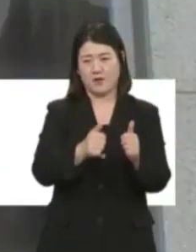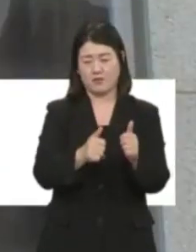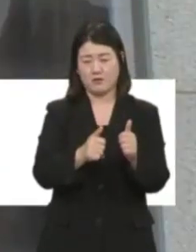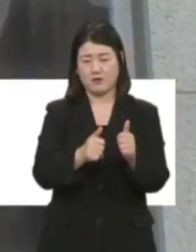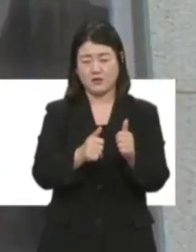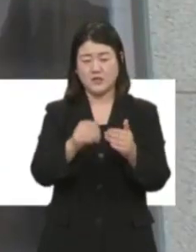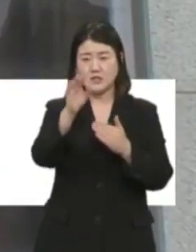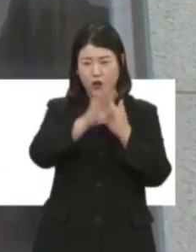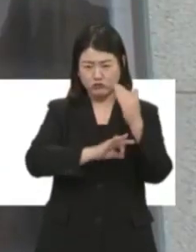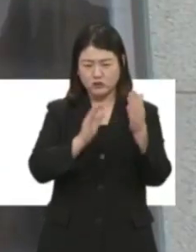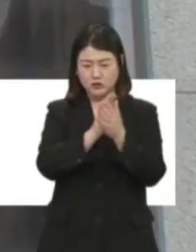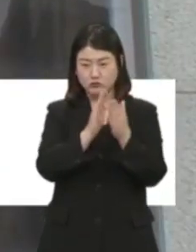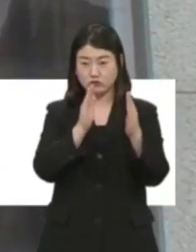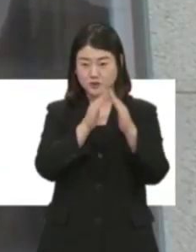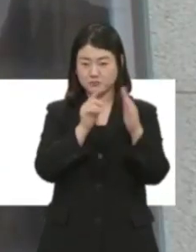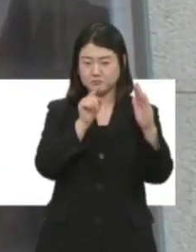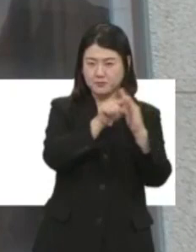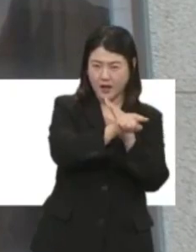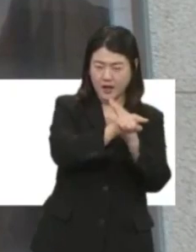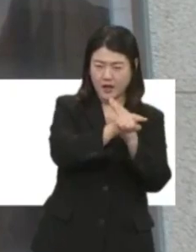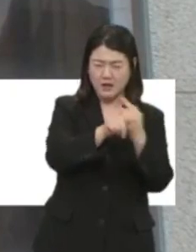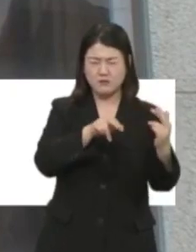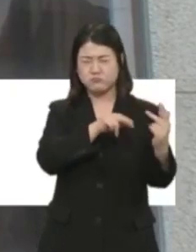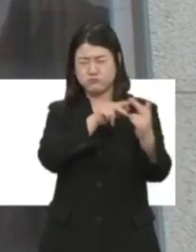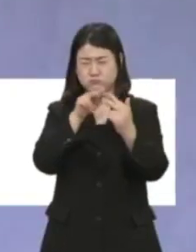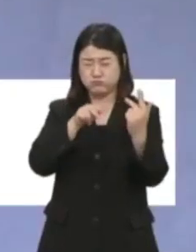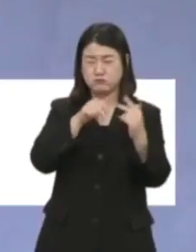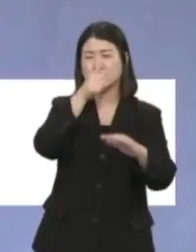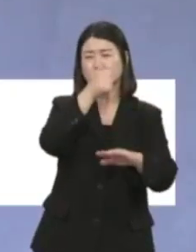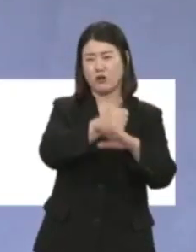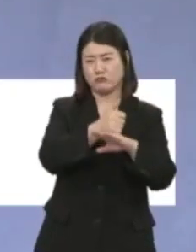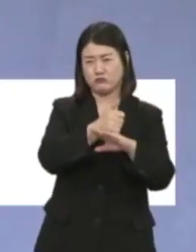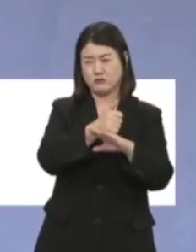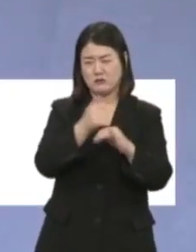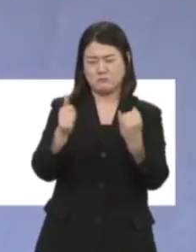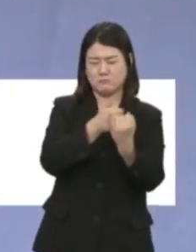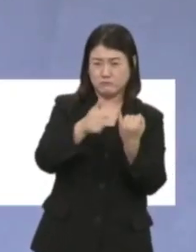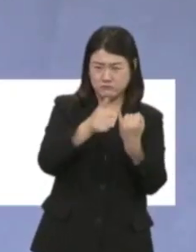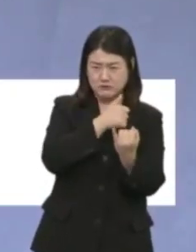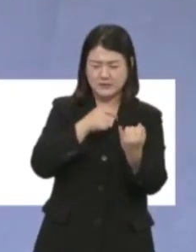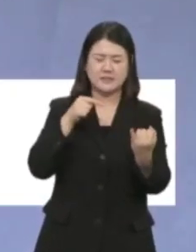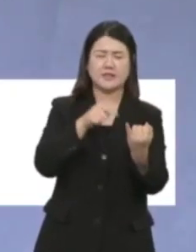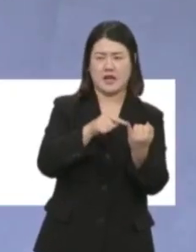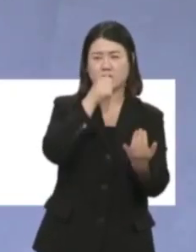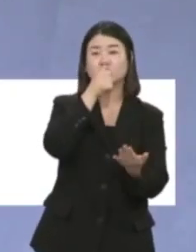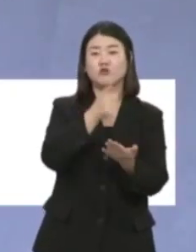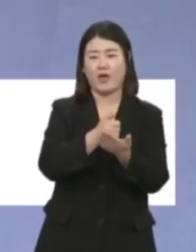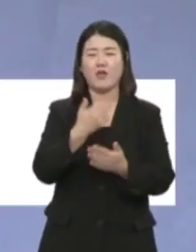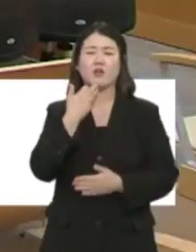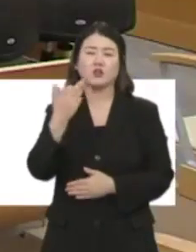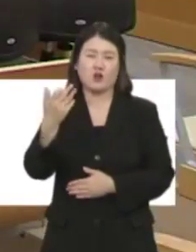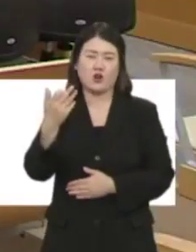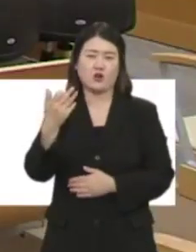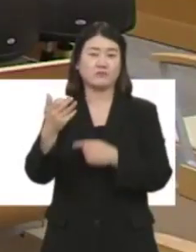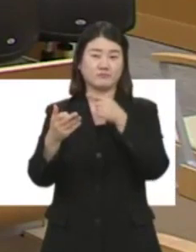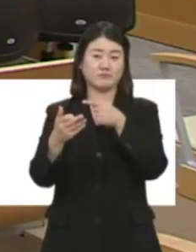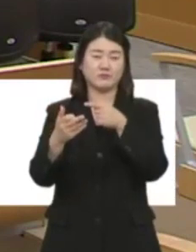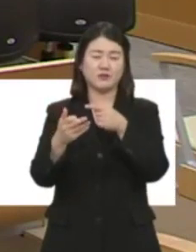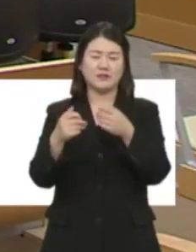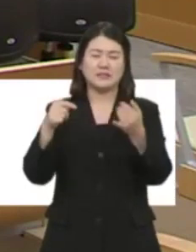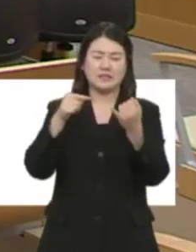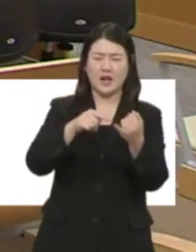대전 서구에 있는 친구 비양의 집을 찾아가 말다툼을 벌이다 비장을 폭행하고 살해한 혐의를 받는 18살 a양의